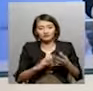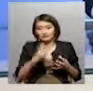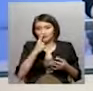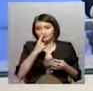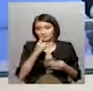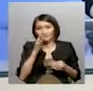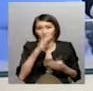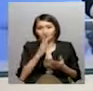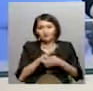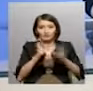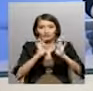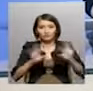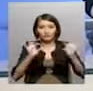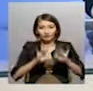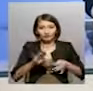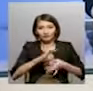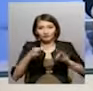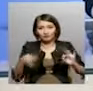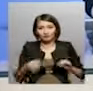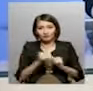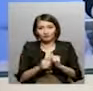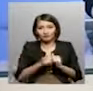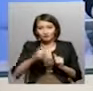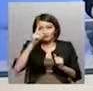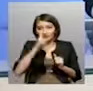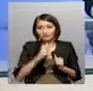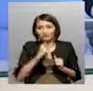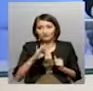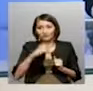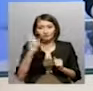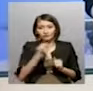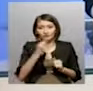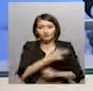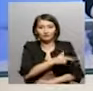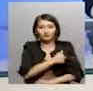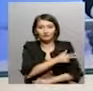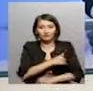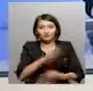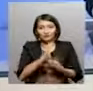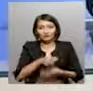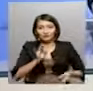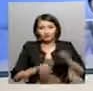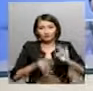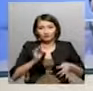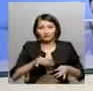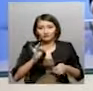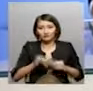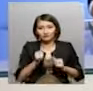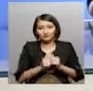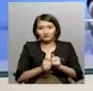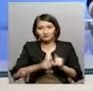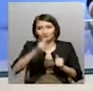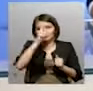айтқан жүктемелерінің бірі. Бұл ретте мемлекет басшысы алғашқы медициналық санитарлық көмек көрсететін қызметкерлерді ынталандыру